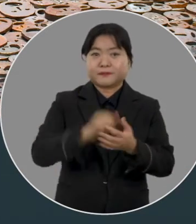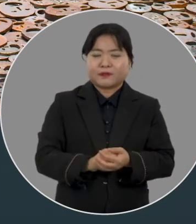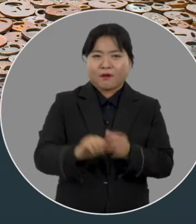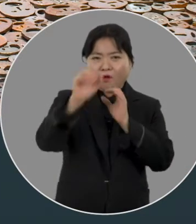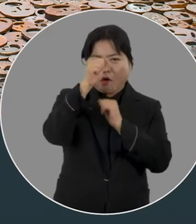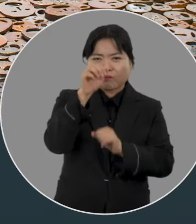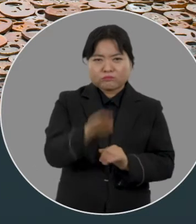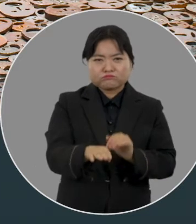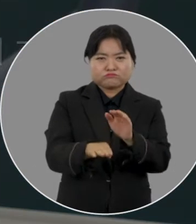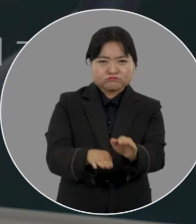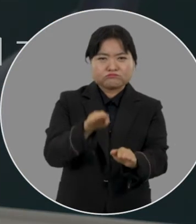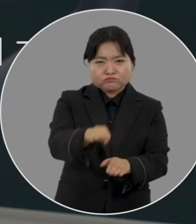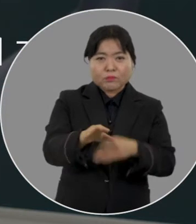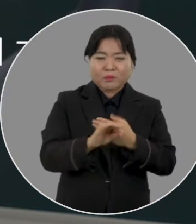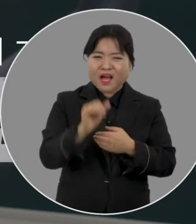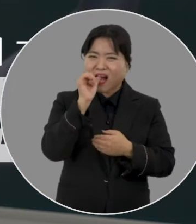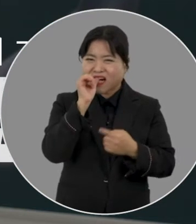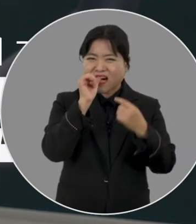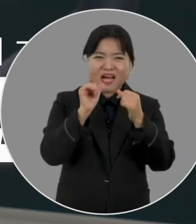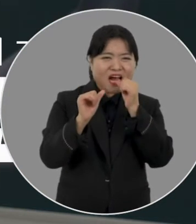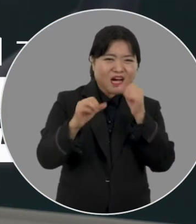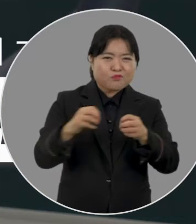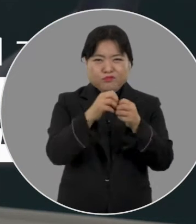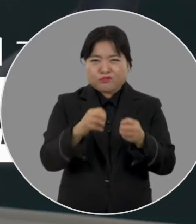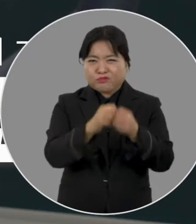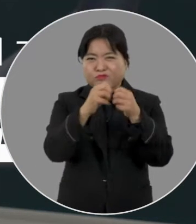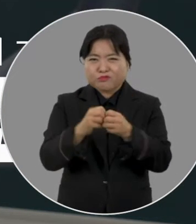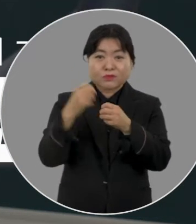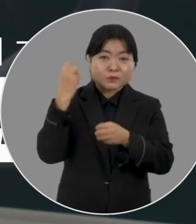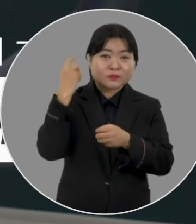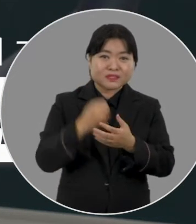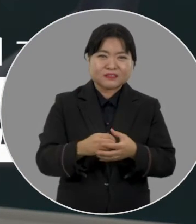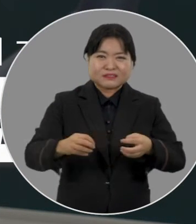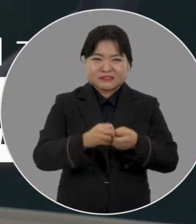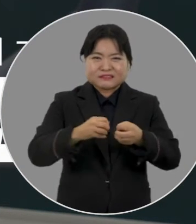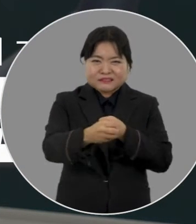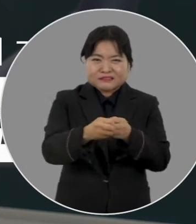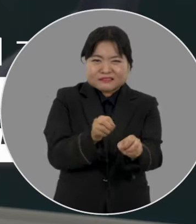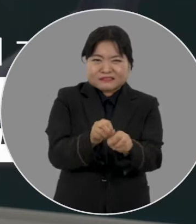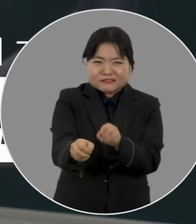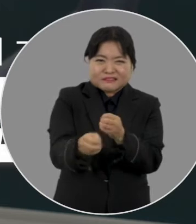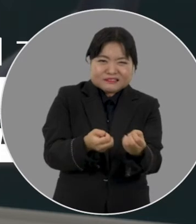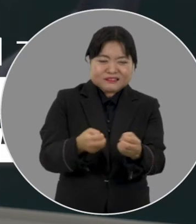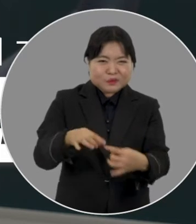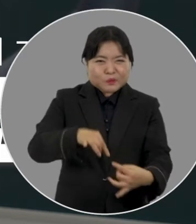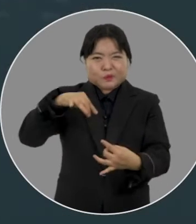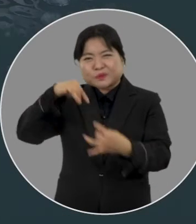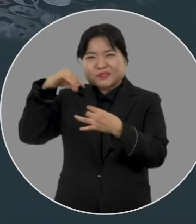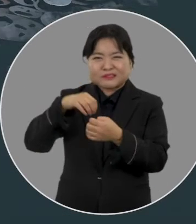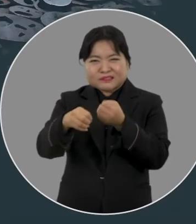걸음 한 걸음 걷다 보면 쇠와 쇠가 부딪히는 그 느낌이 있죠. 아주 찌릿찌릿하고 신경 거슬리는